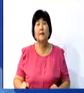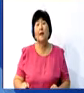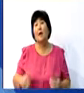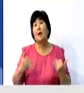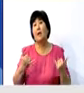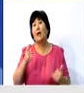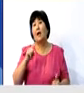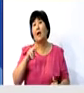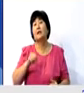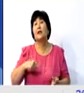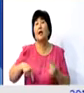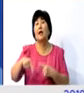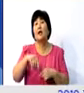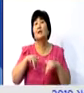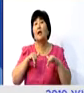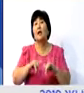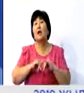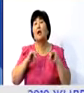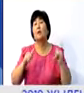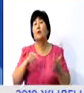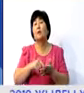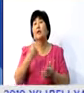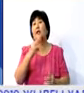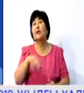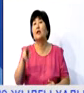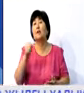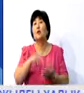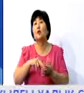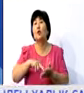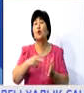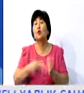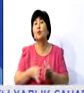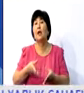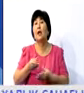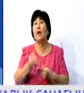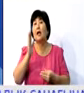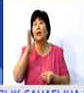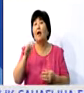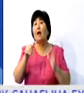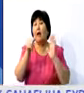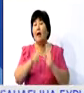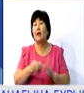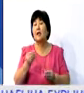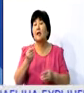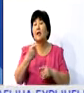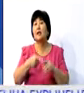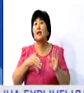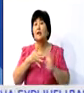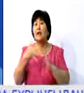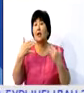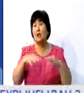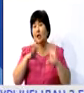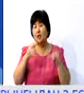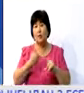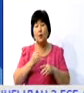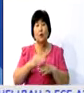Биыл Қазалыда кәсіпкерлікті дамыту бағытында құны 2 миллиард теңгені құрайтын жобалар қаржыландырылмақ. Алтайда қаржының жартысы игерілді. Жалпы